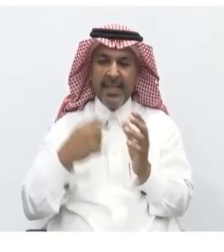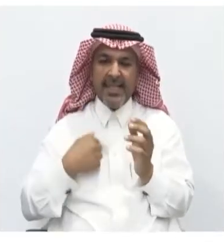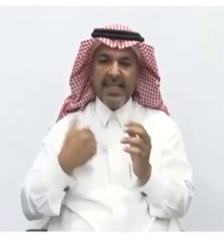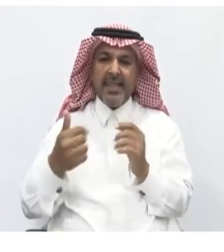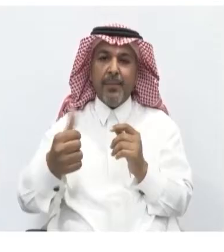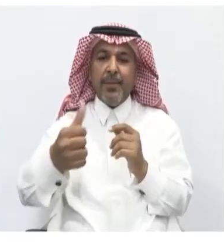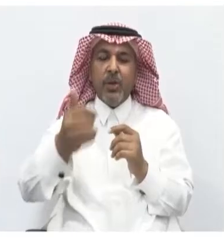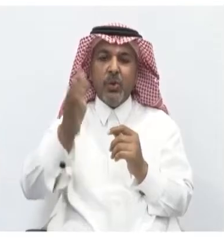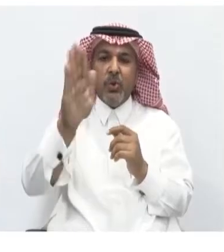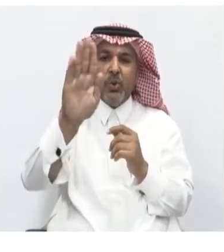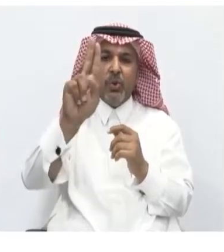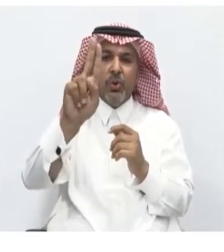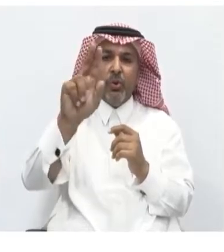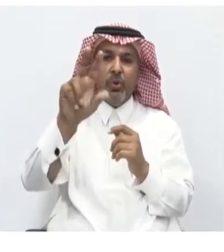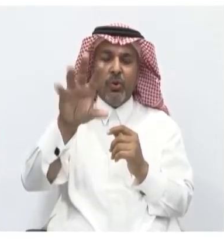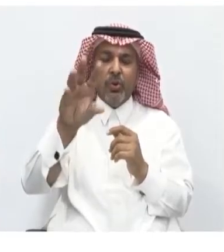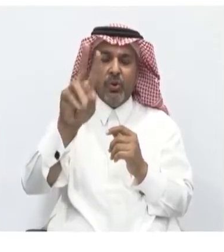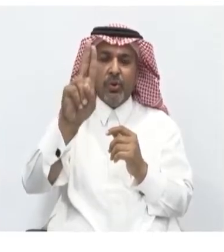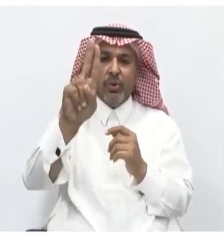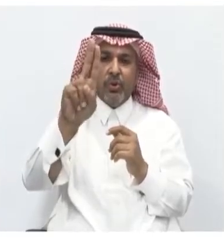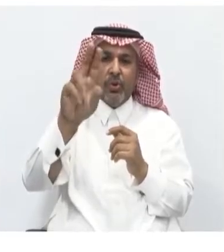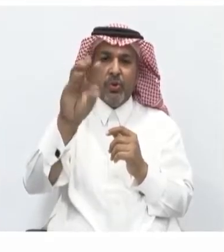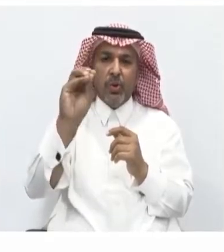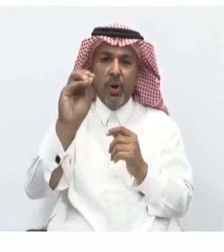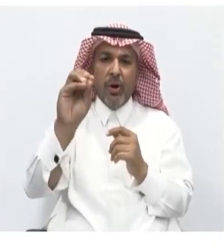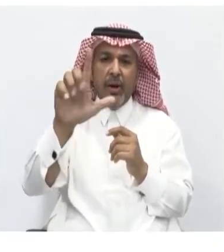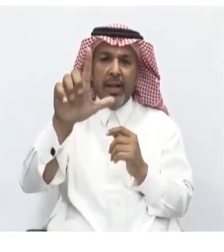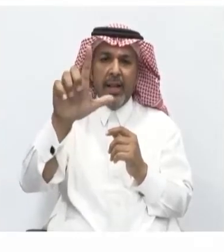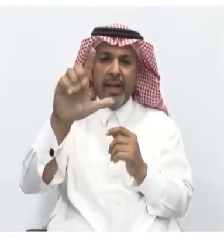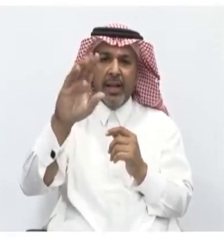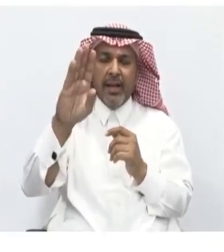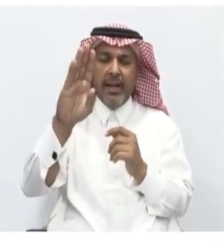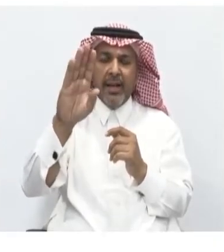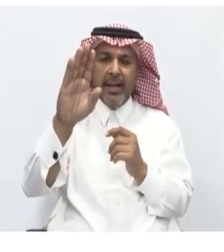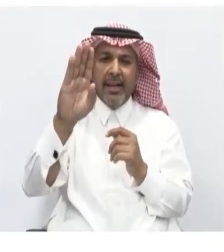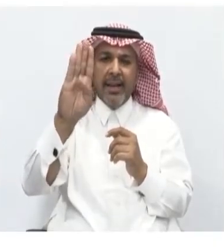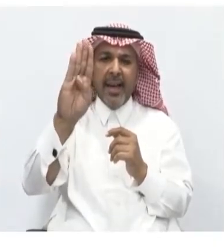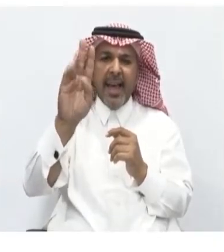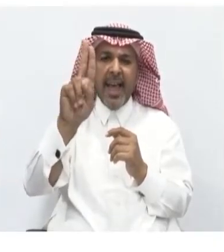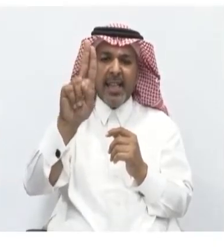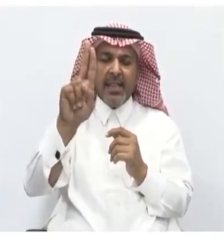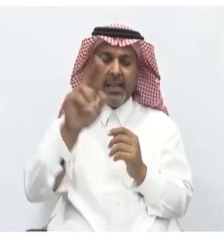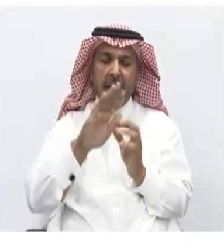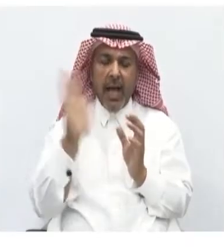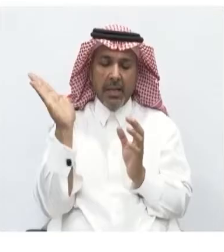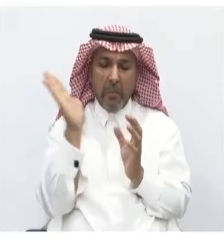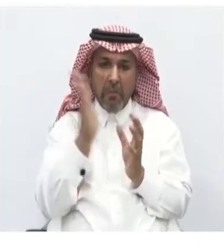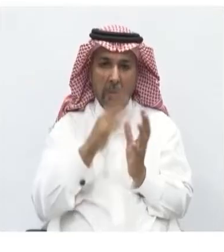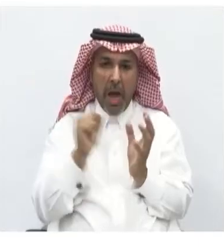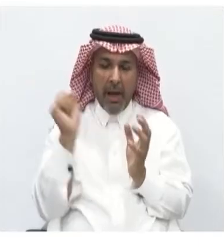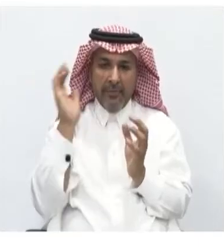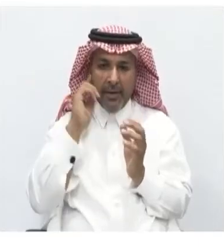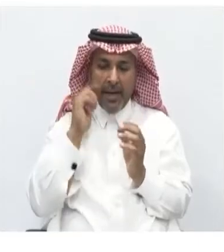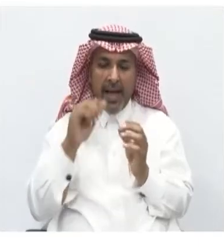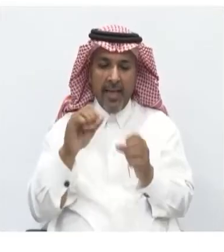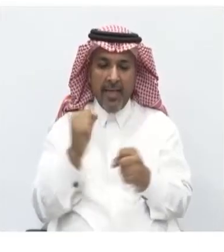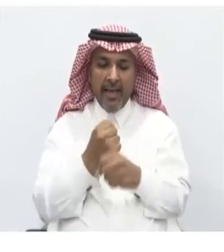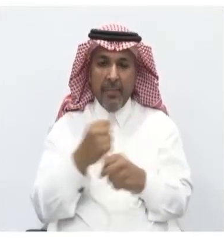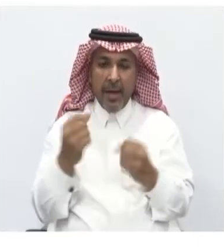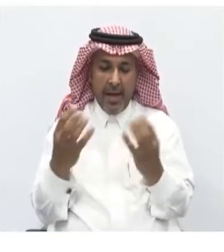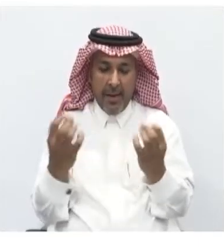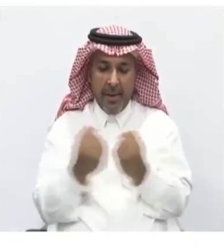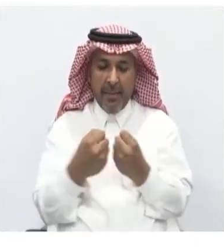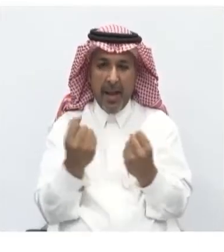ان برمج قناه البوتاسيوم قد استهلكت وان التفاعل قد توقف